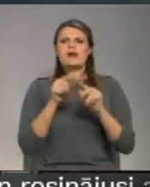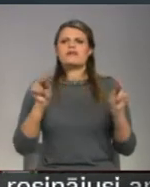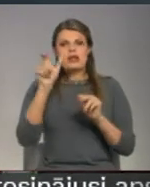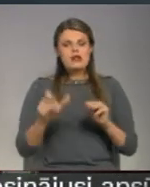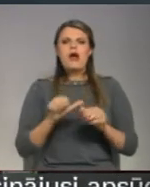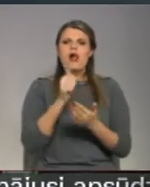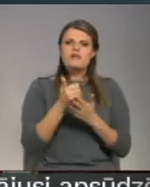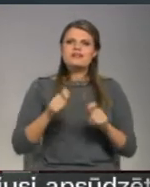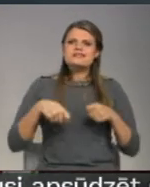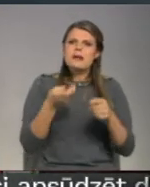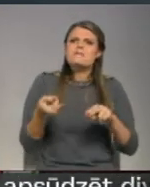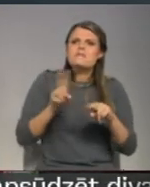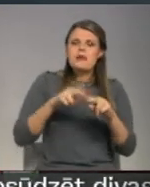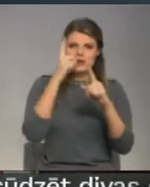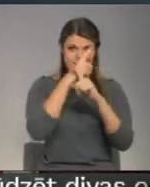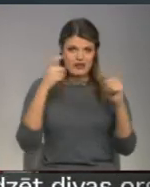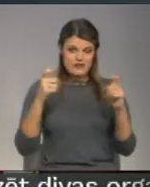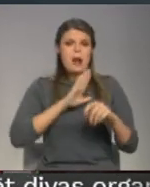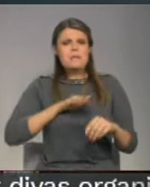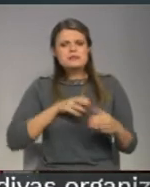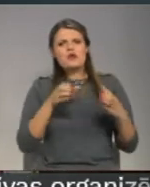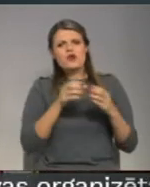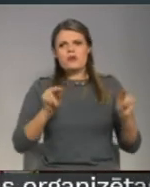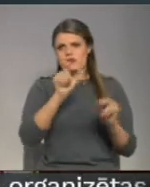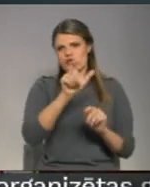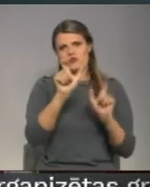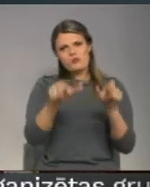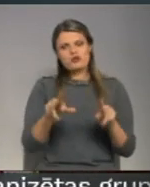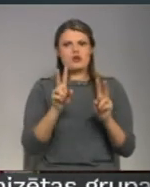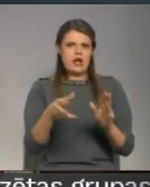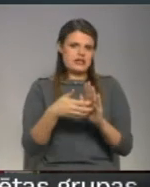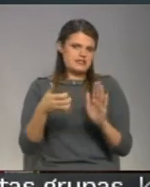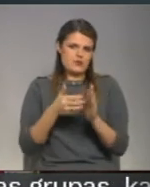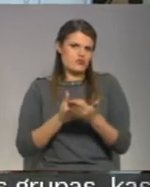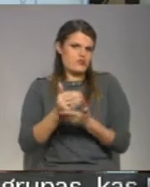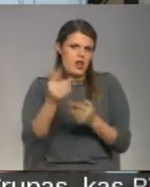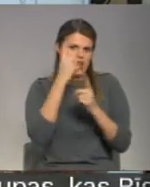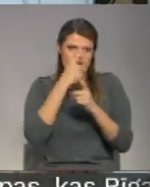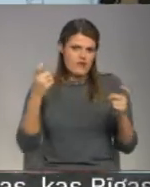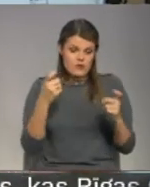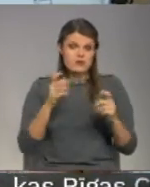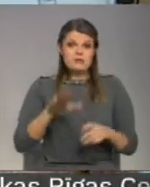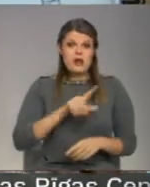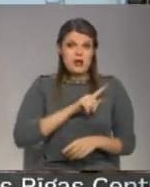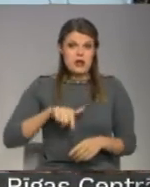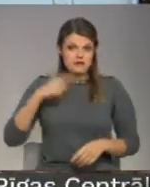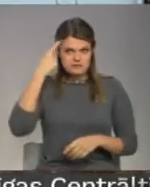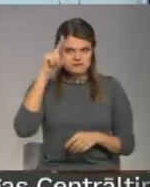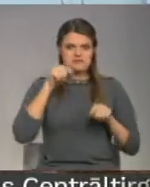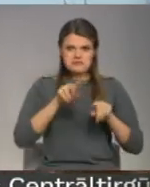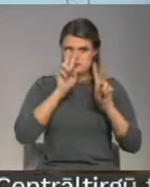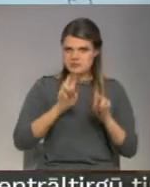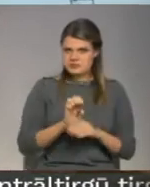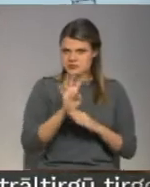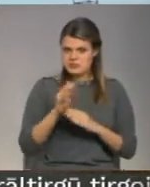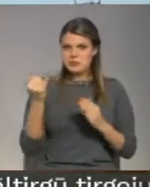papildus informāciju. Un tad jau ir no treneriem, no komandas, no spēlētājiem atkarīgs, kā viņi šo informāciju tālāk izmantot. Par latviešu radītu analītikas